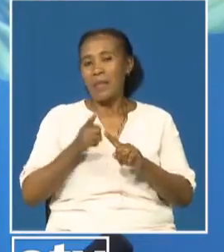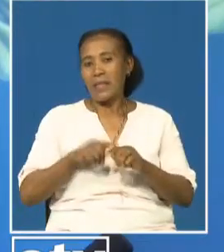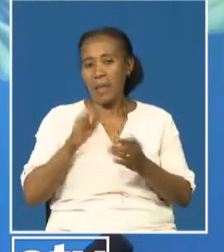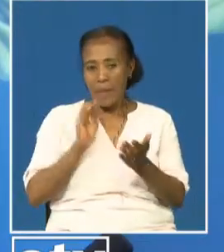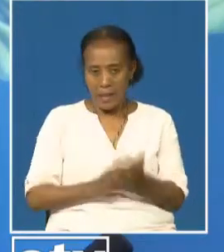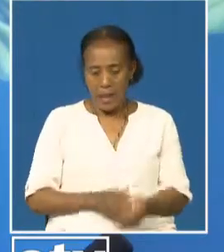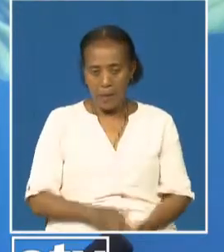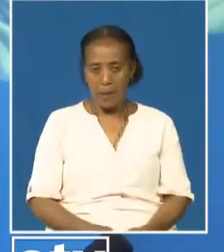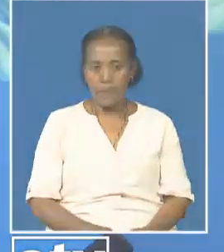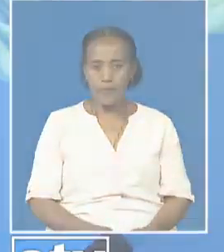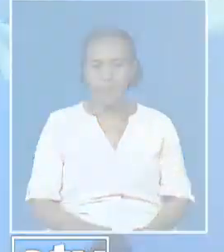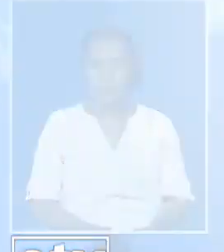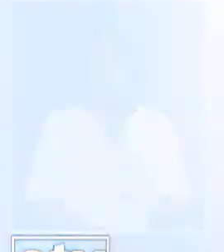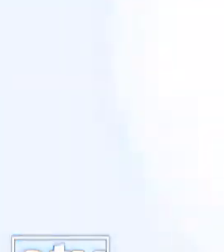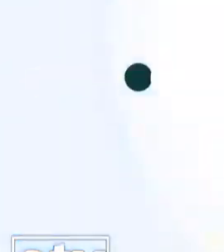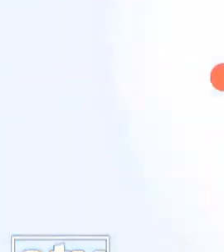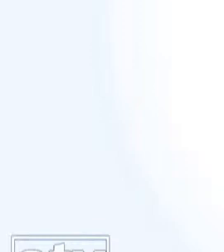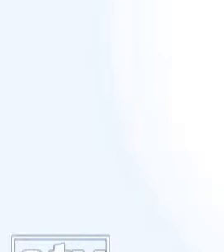በድጋሚ